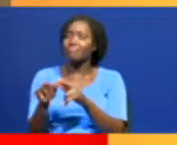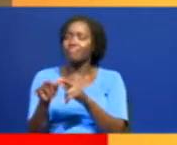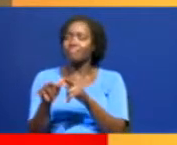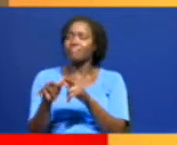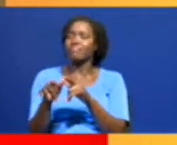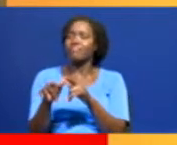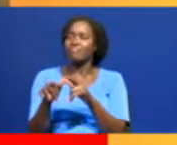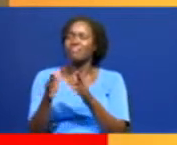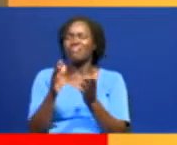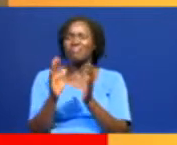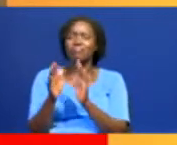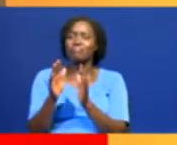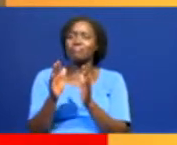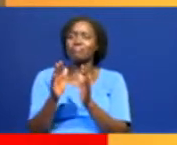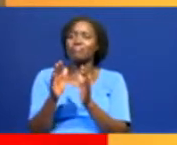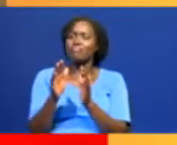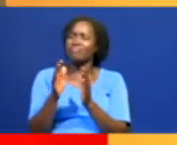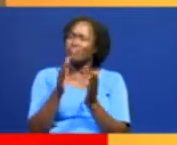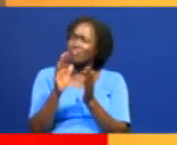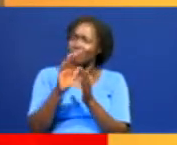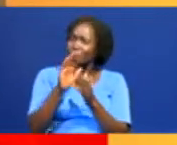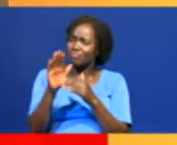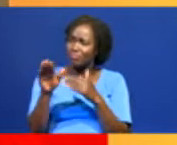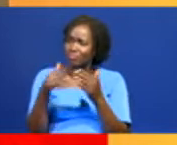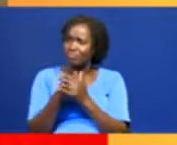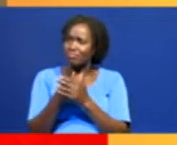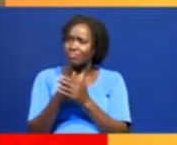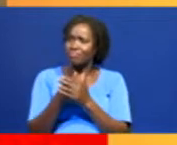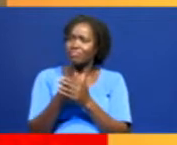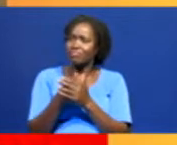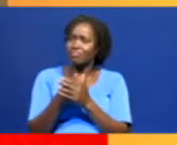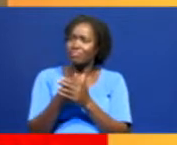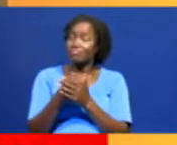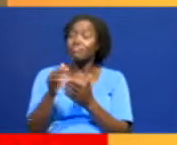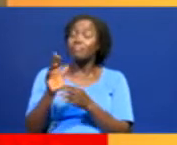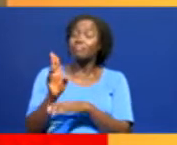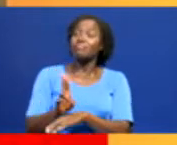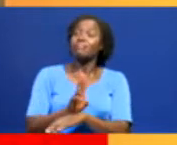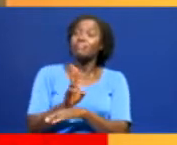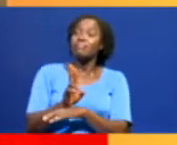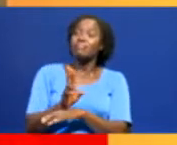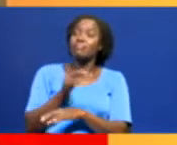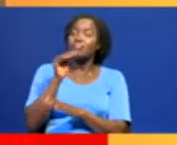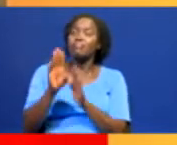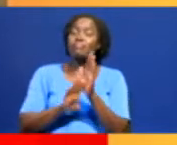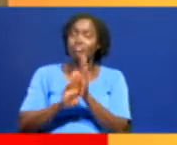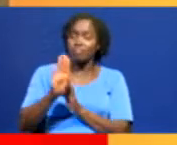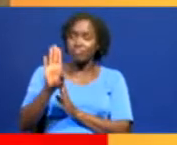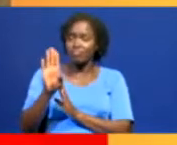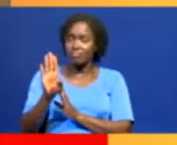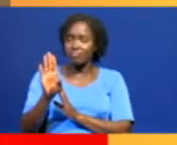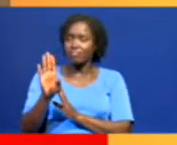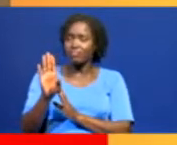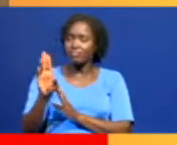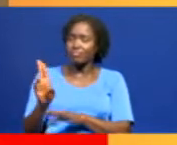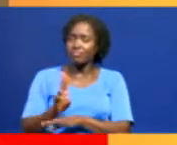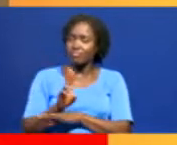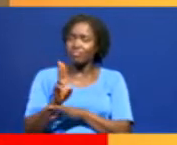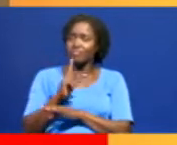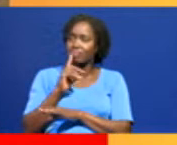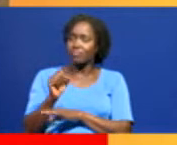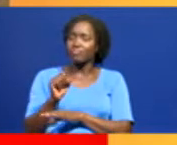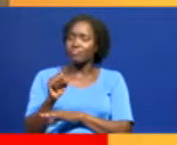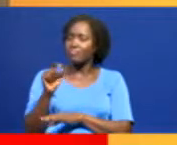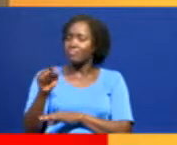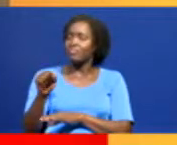ama karibu zote, sio zote, karibu zote zinaenda zile inaitwa recurrent expenditure, sio development expenditure. Na kwa hivyo ile